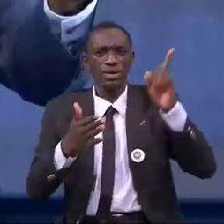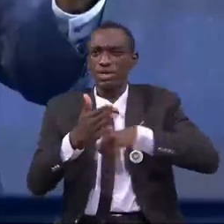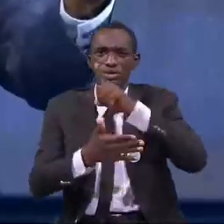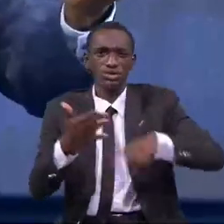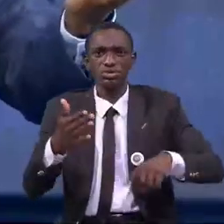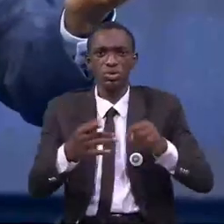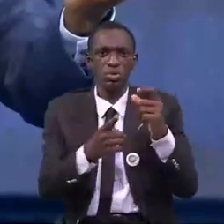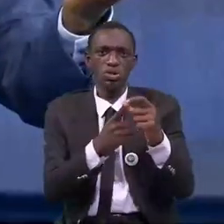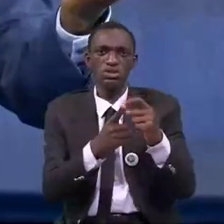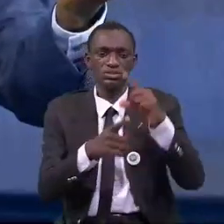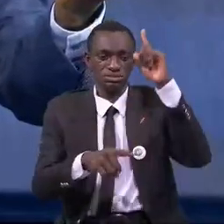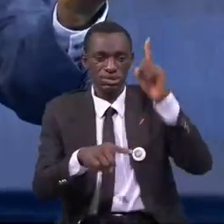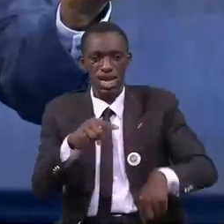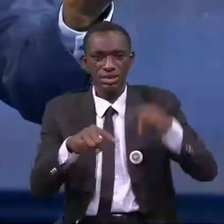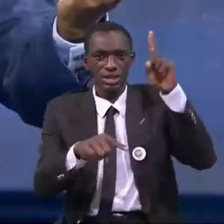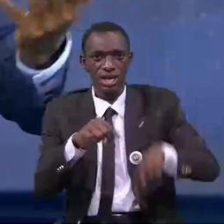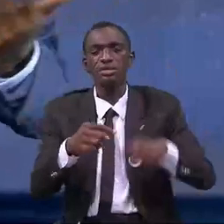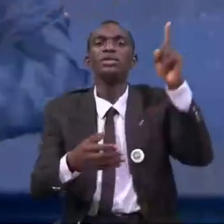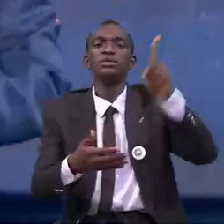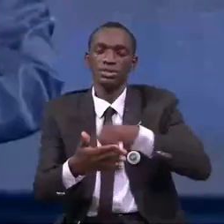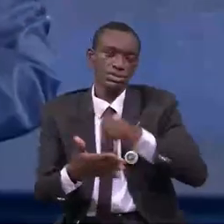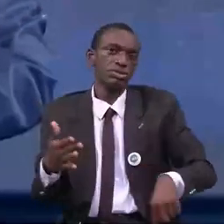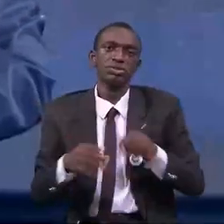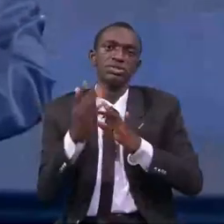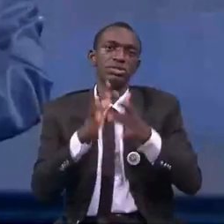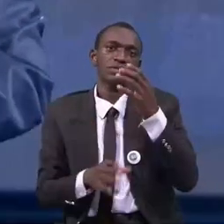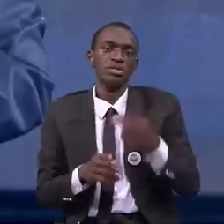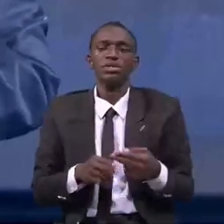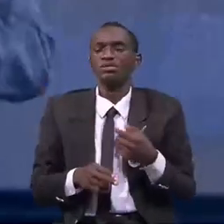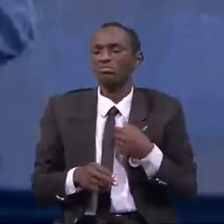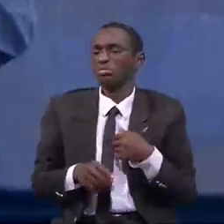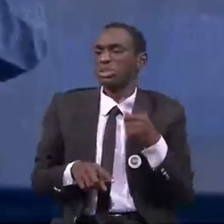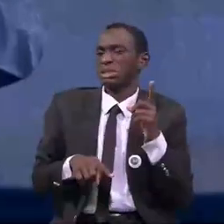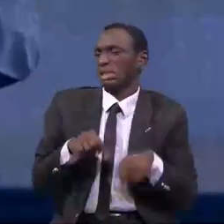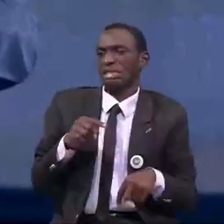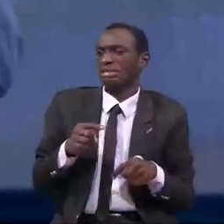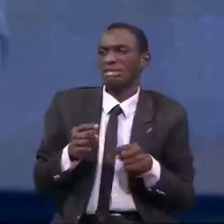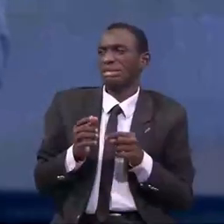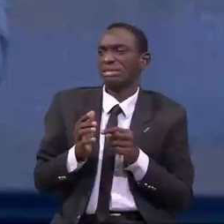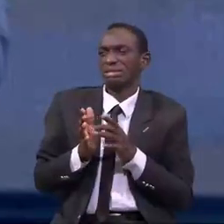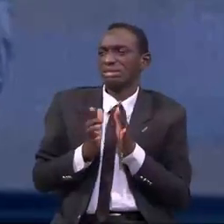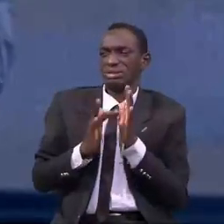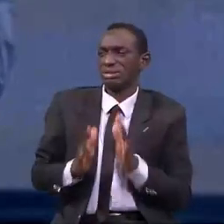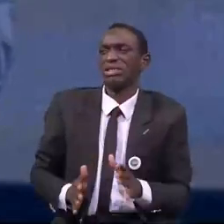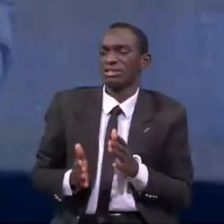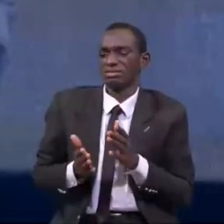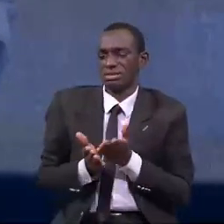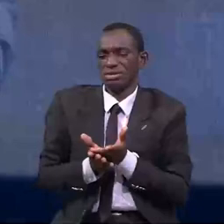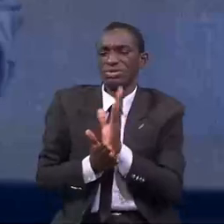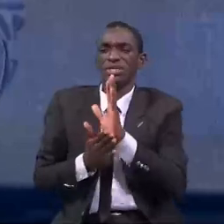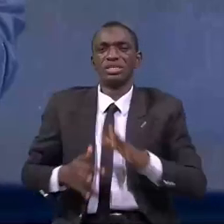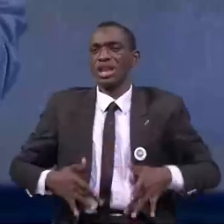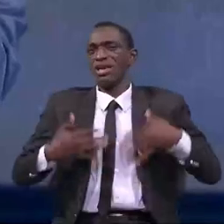pas cela est neutralisé de votre bouche ce soir je ne peux pas bien vivre cela est